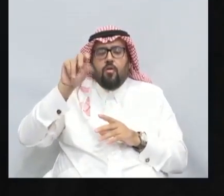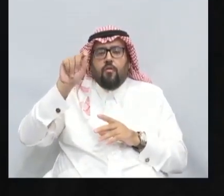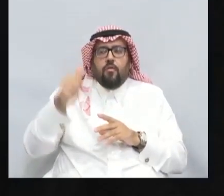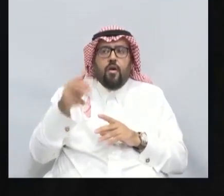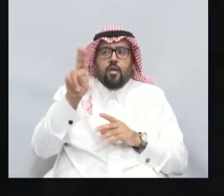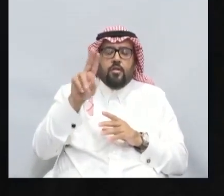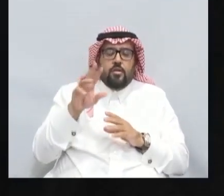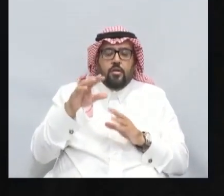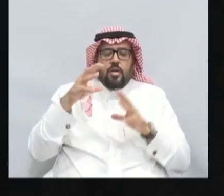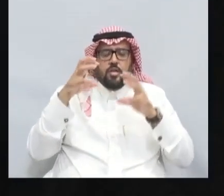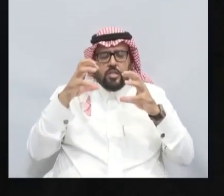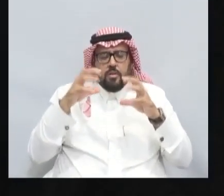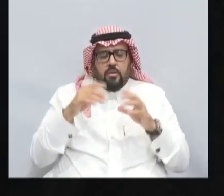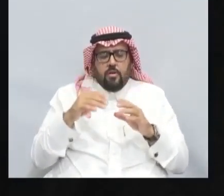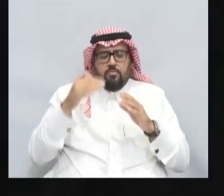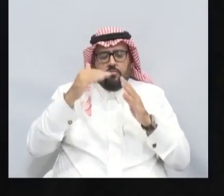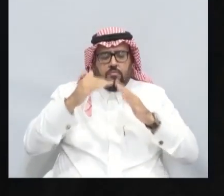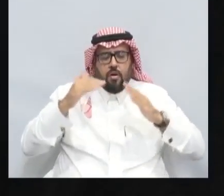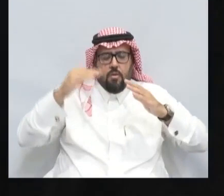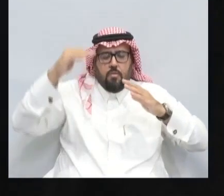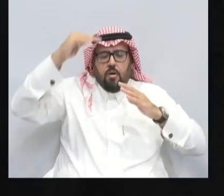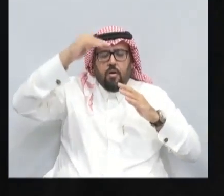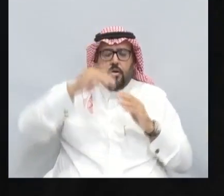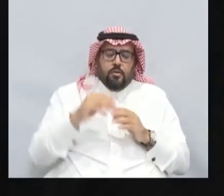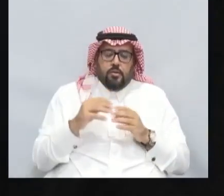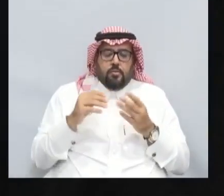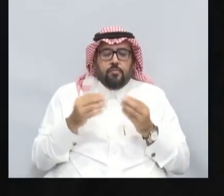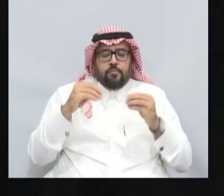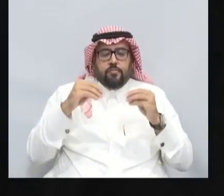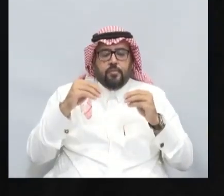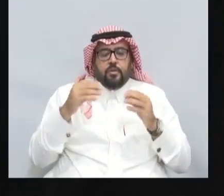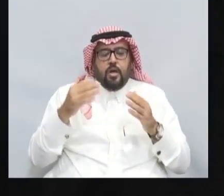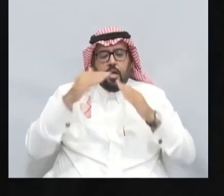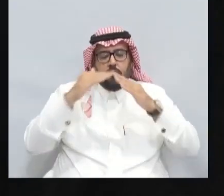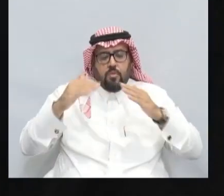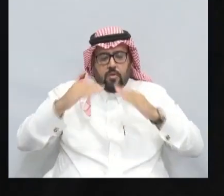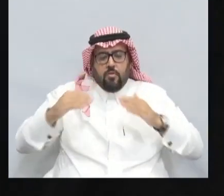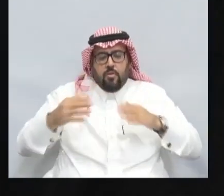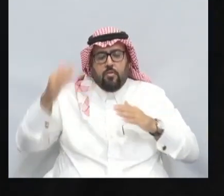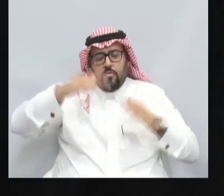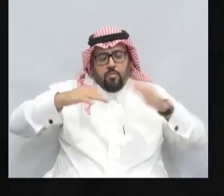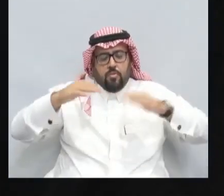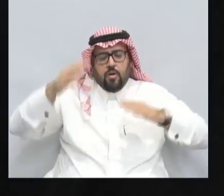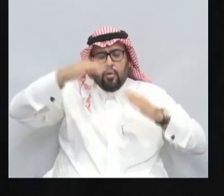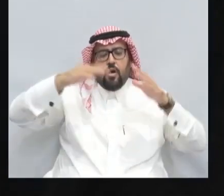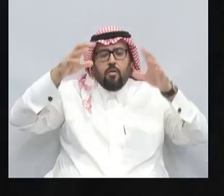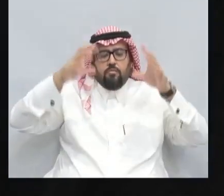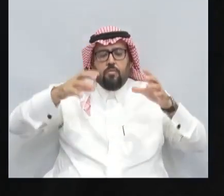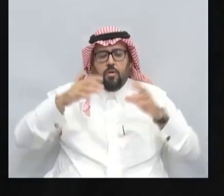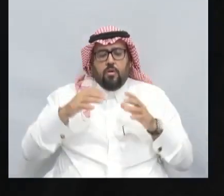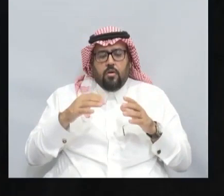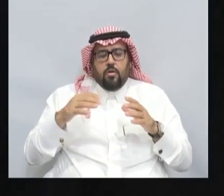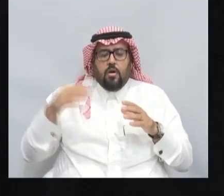ثم ترتد ثم تكون لماذا؟ طبقات متتالية مركبة، طبقات ماذا؟ متتالية، طبقة